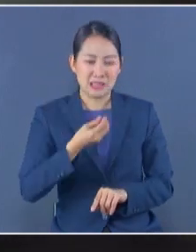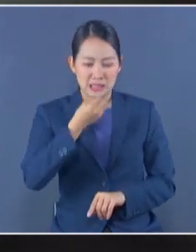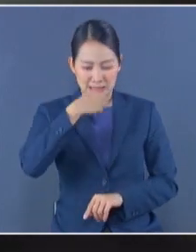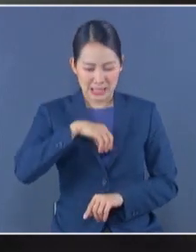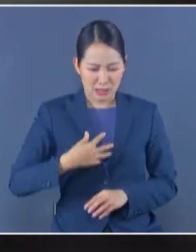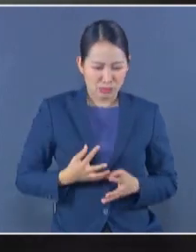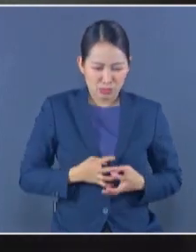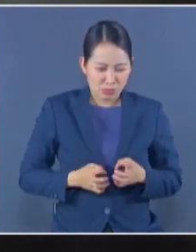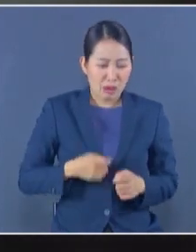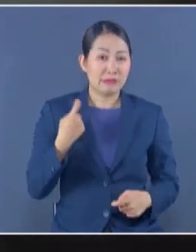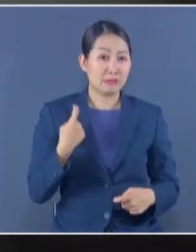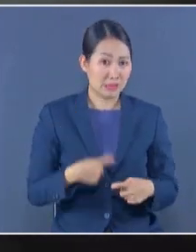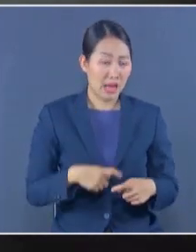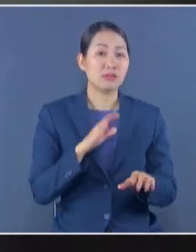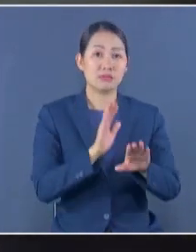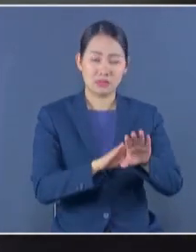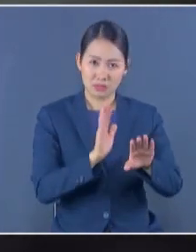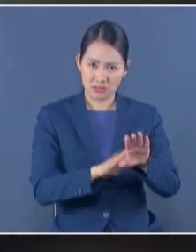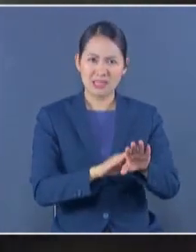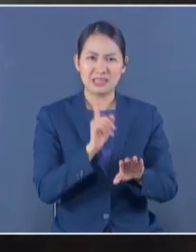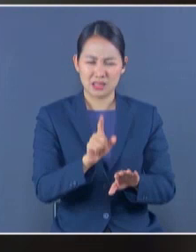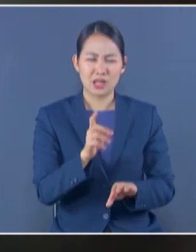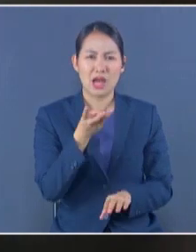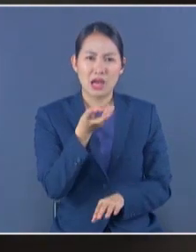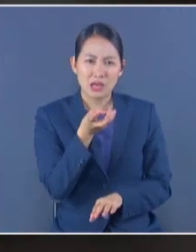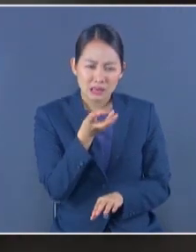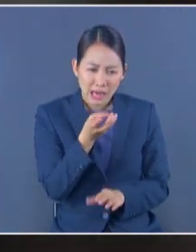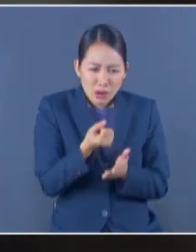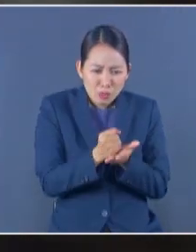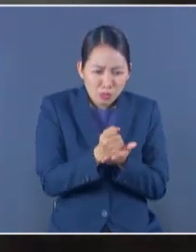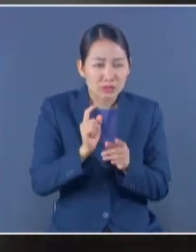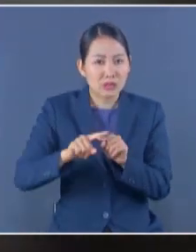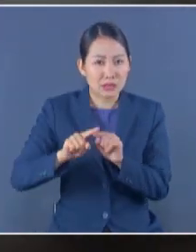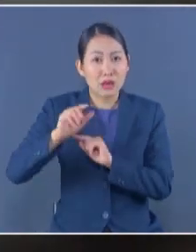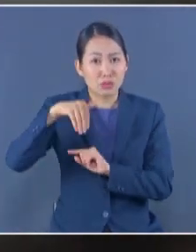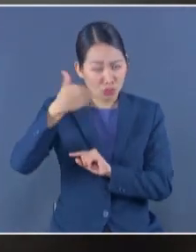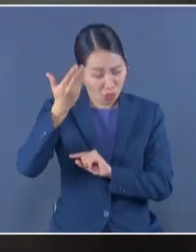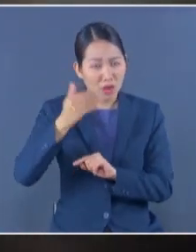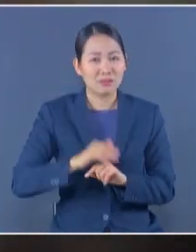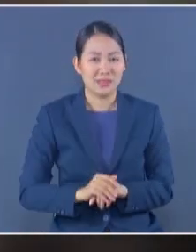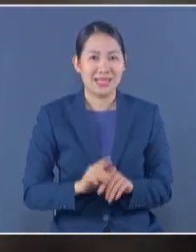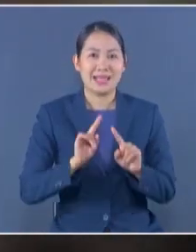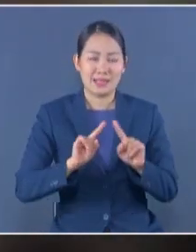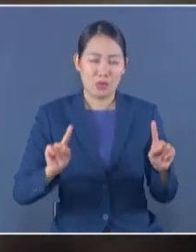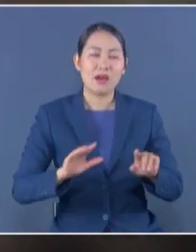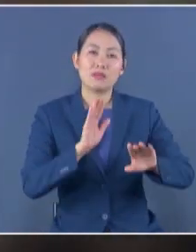ท้องอืดนะซึ่งก็มีทั้งแนะนำนะคะแล้วก็ติติงถึงวิธีการเลี้ยงลูกค่ะแต่ก็เชื่อว่าทุกบ้านเนี่ยจะมีการวิธี